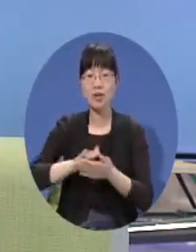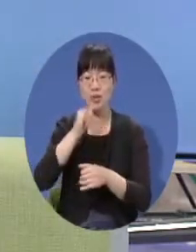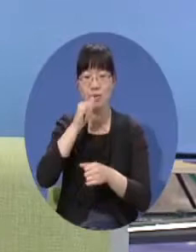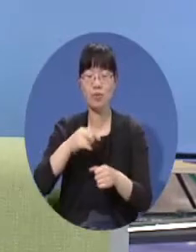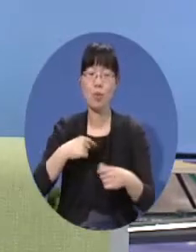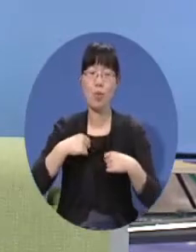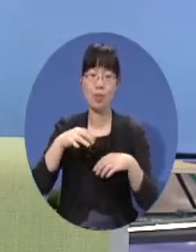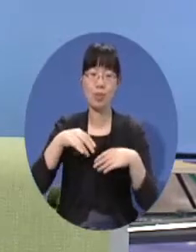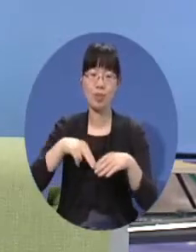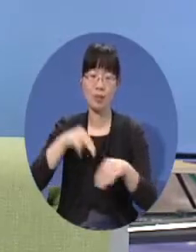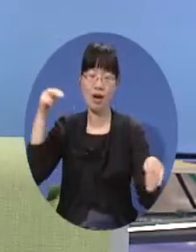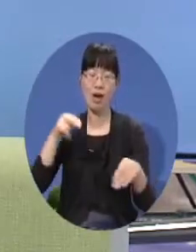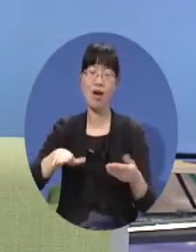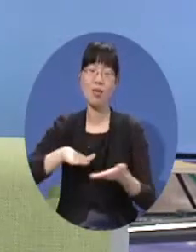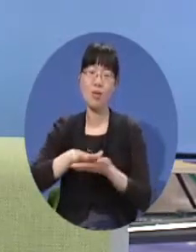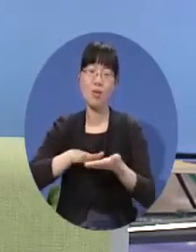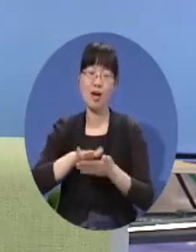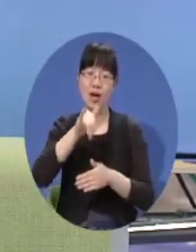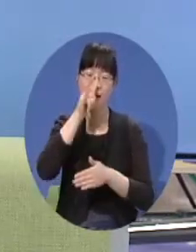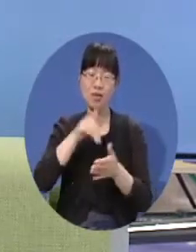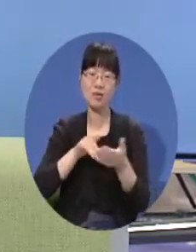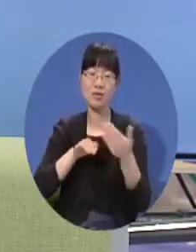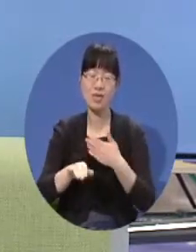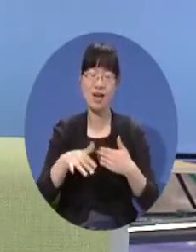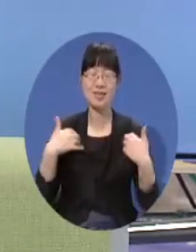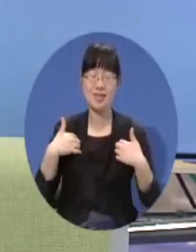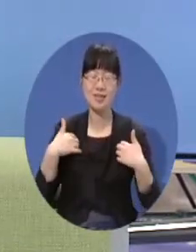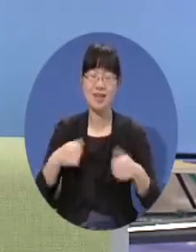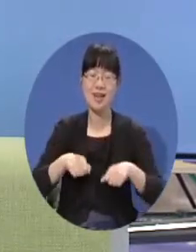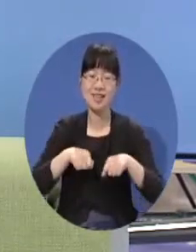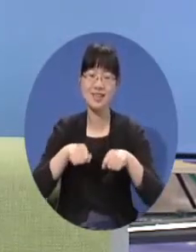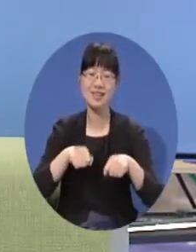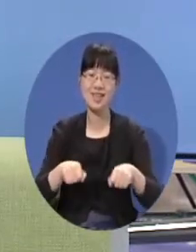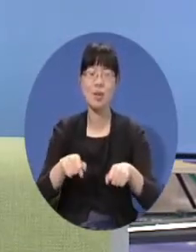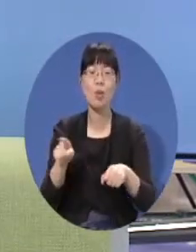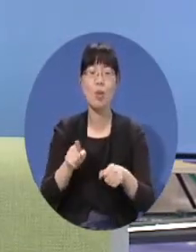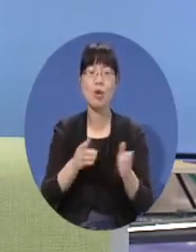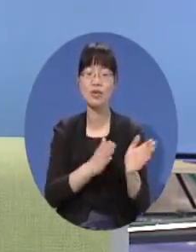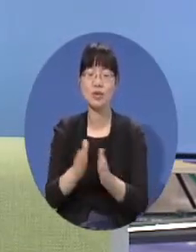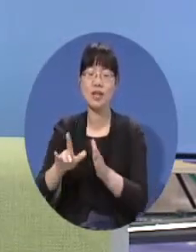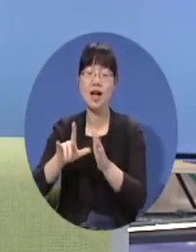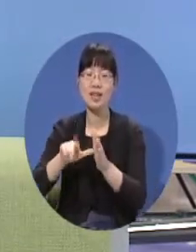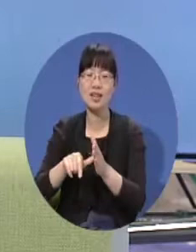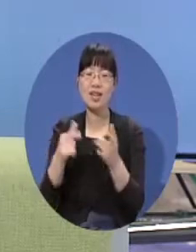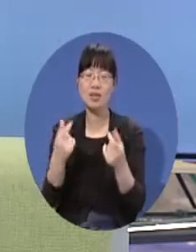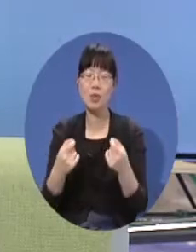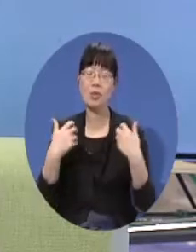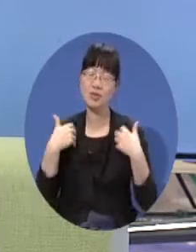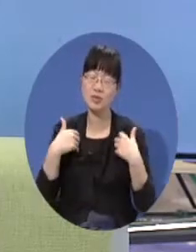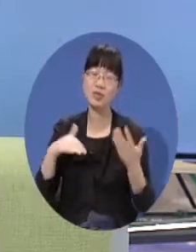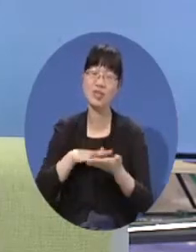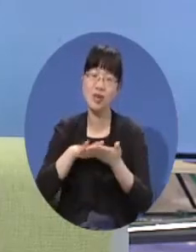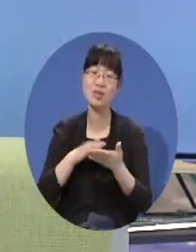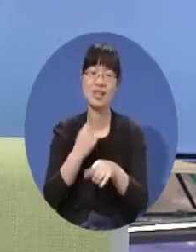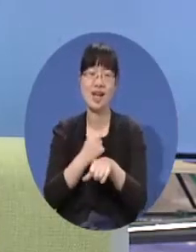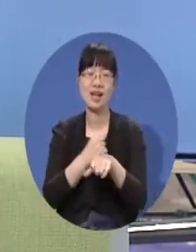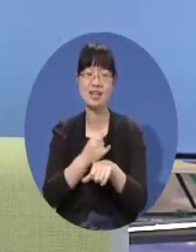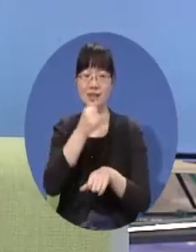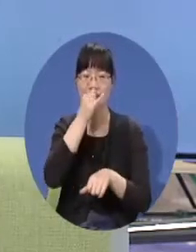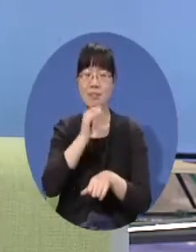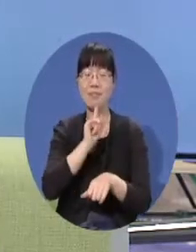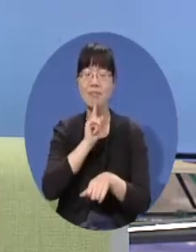막 그렇게 놀이하게 되면은 그리고 청소 즐겁게 치우는 것도 놀이로 사실 하실 수 있어요. 또 가끔은